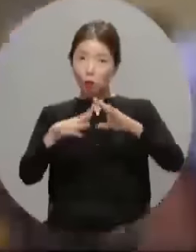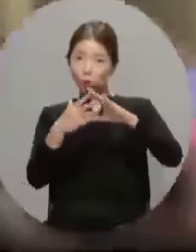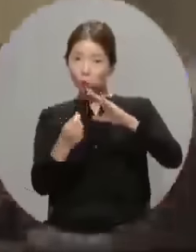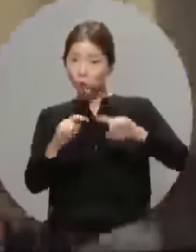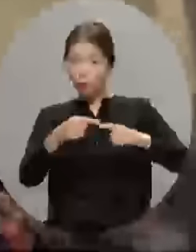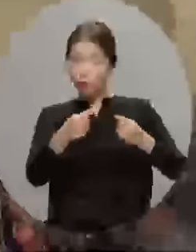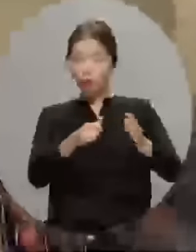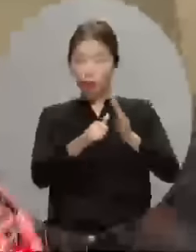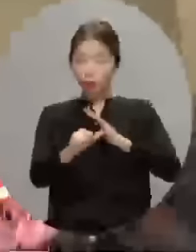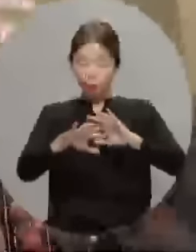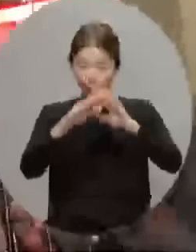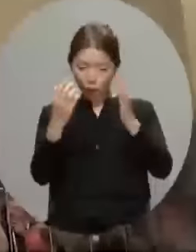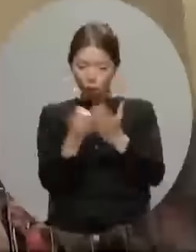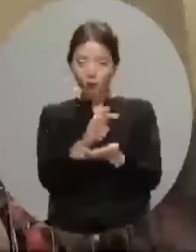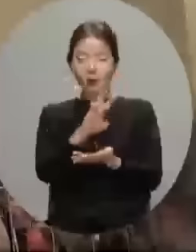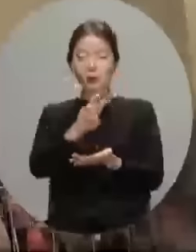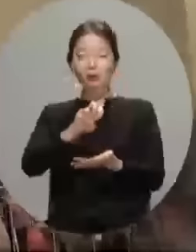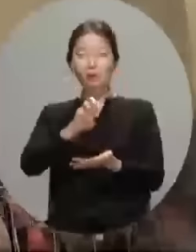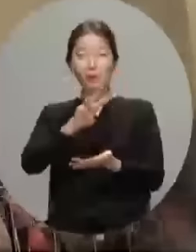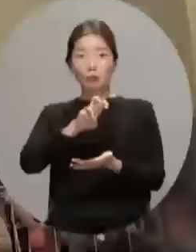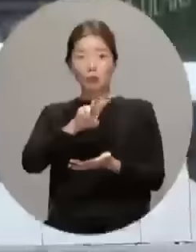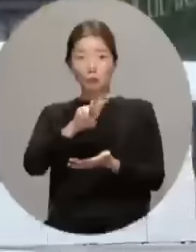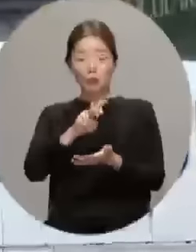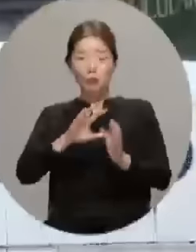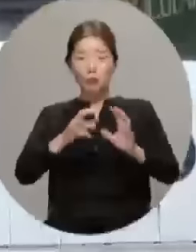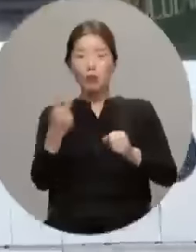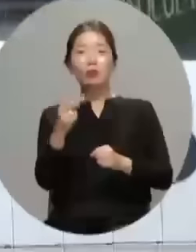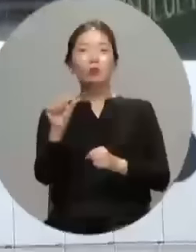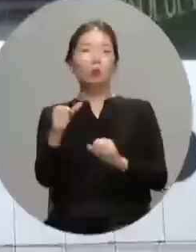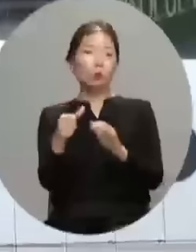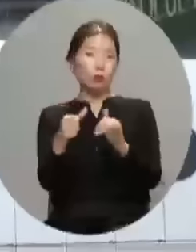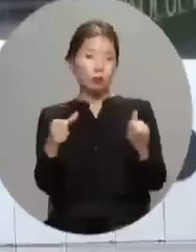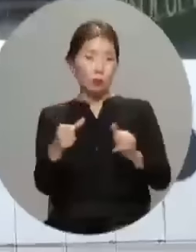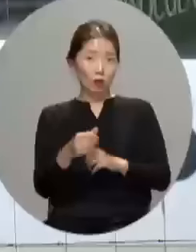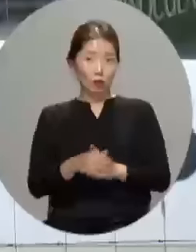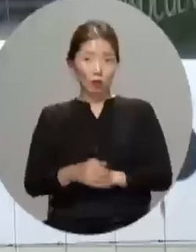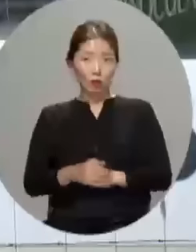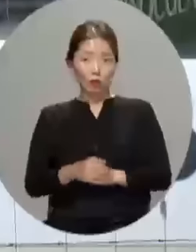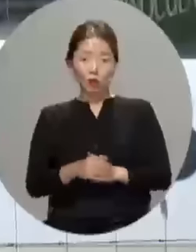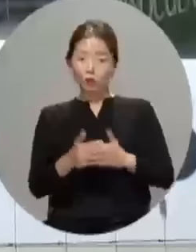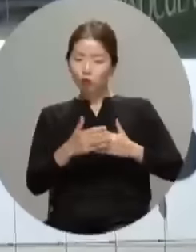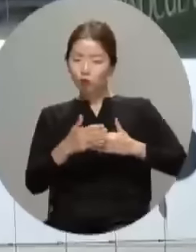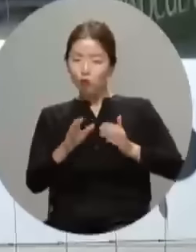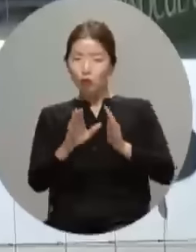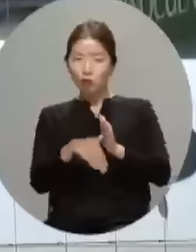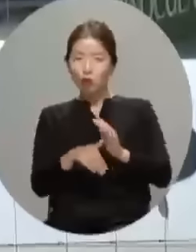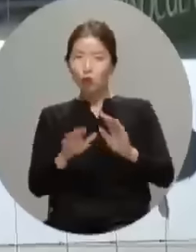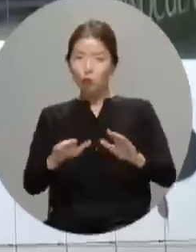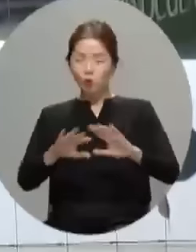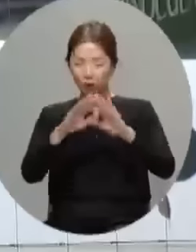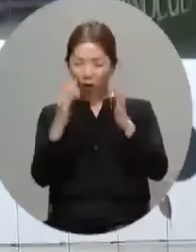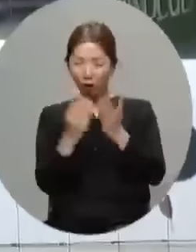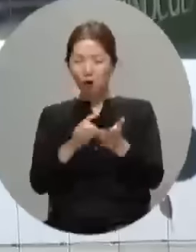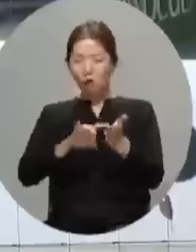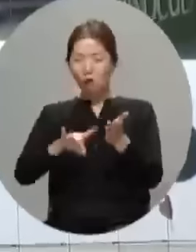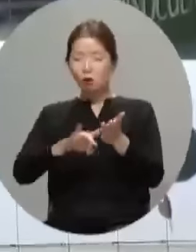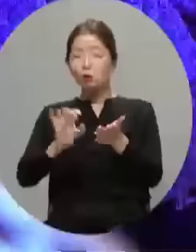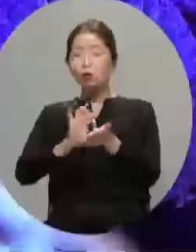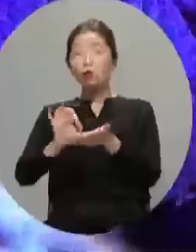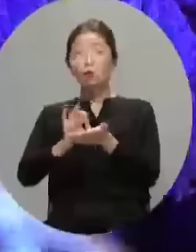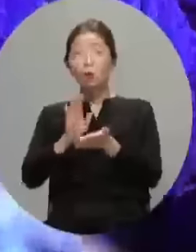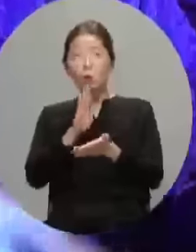참가 선수는 전 세계 32개국 2,500여 명. 결국 대회를 치르는 경비는 모두 예산으로